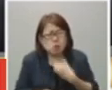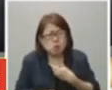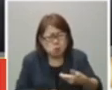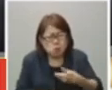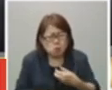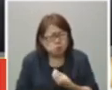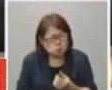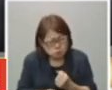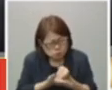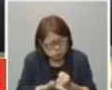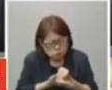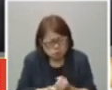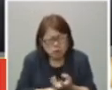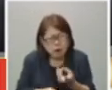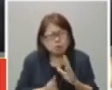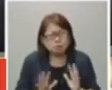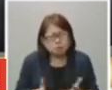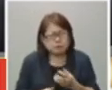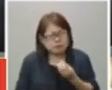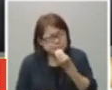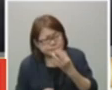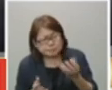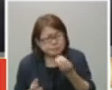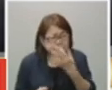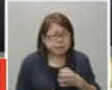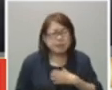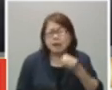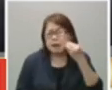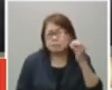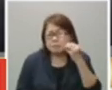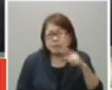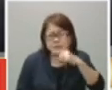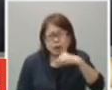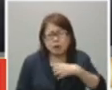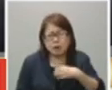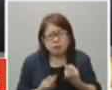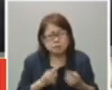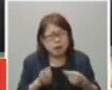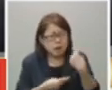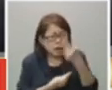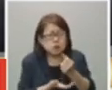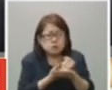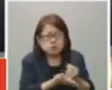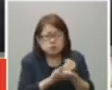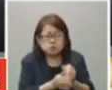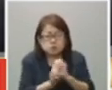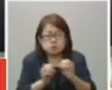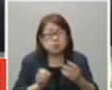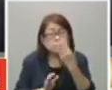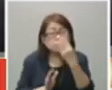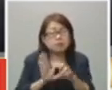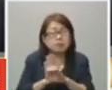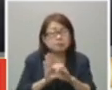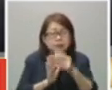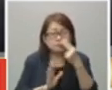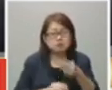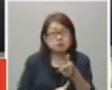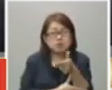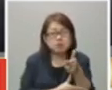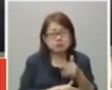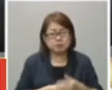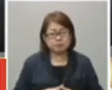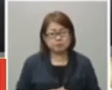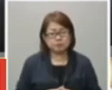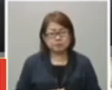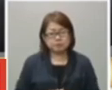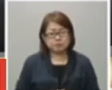อดอยากกลับไทยใจจะขาดแต่ไม่ได้รับการเหลียวแลดูคลิปดีกว่าครับ